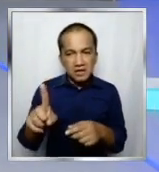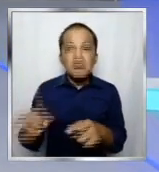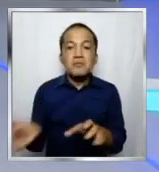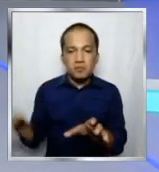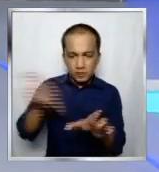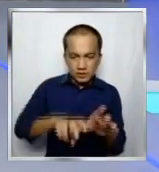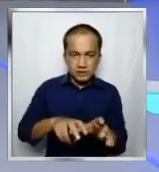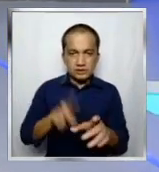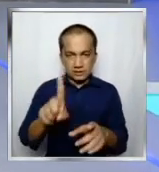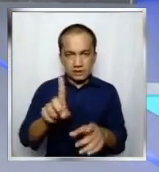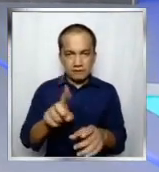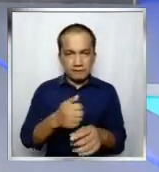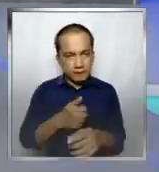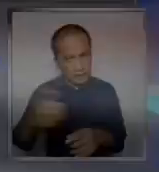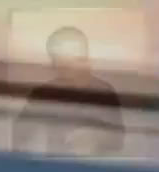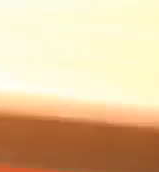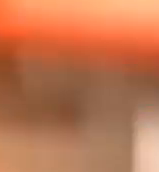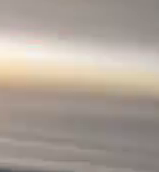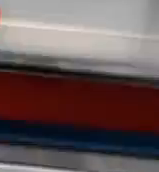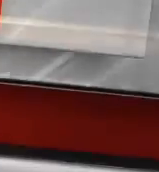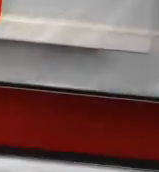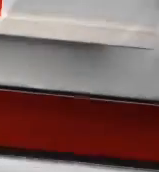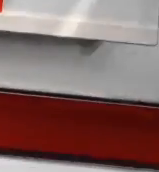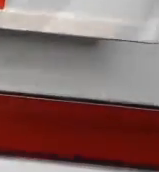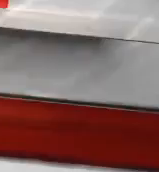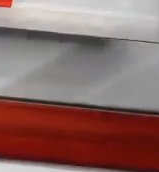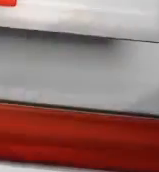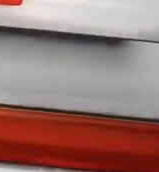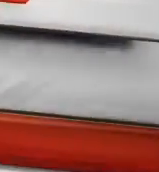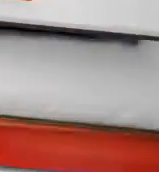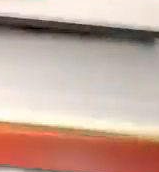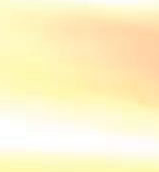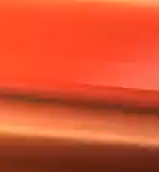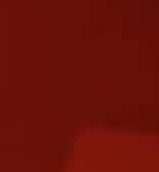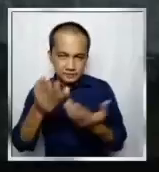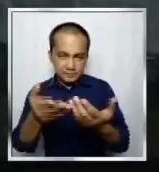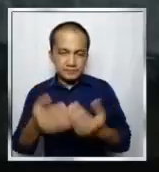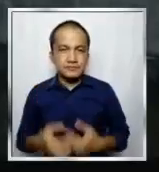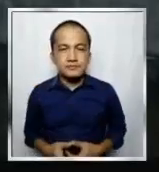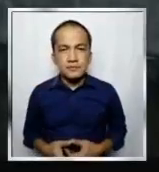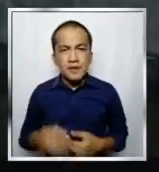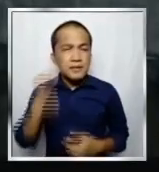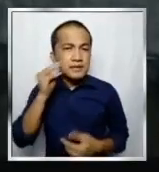biyahe. Nakatutok live si Maris Umali. Maris.